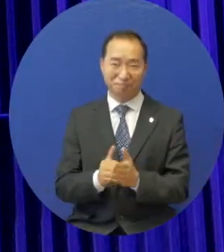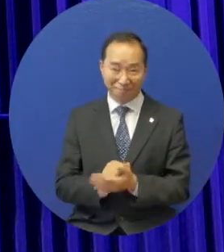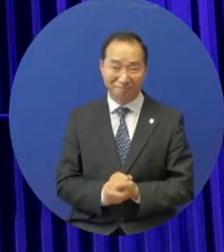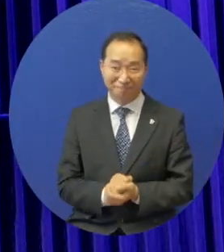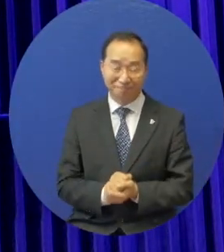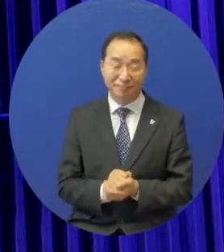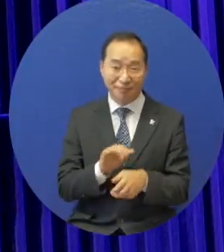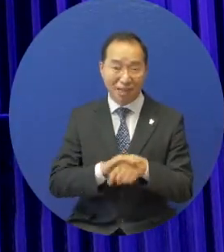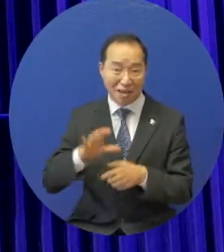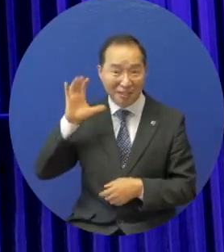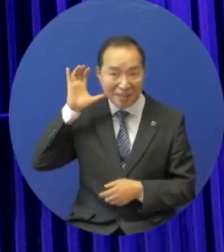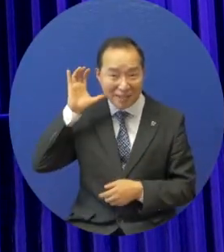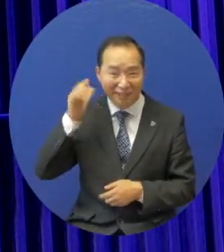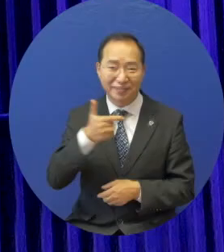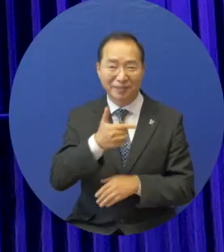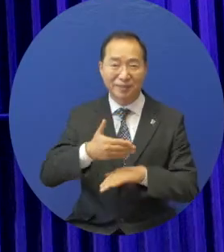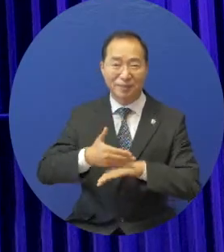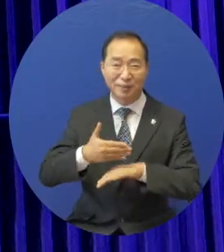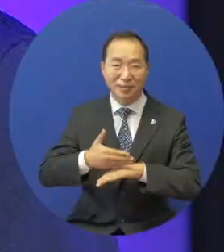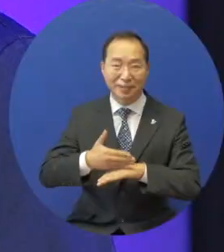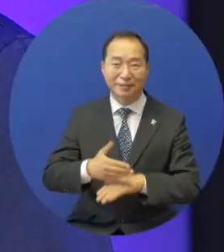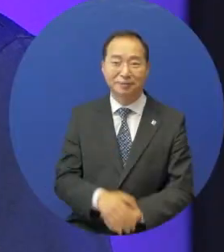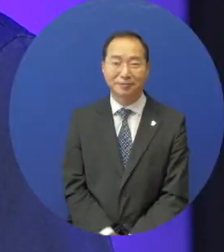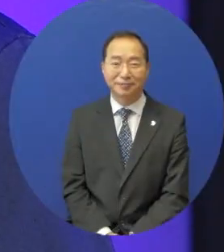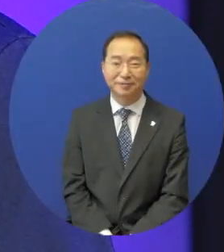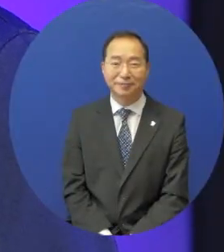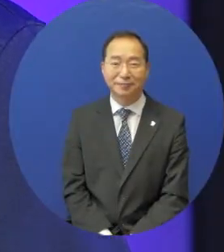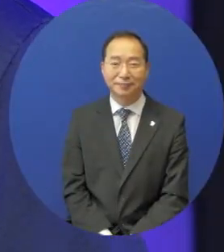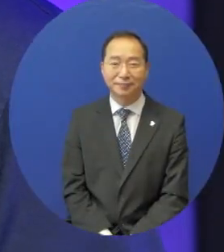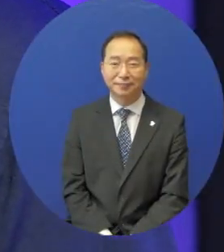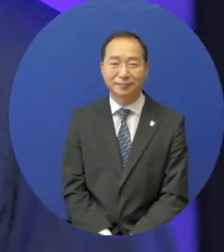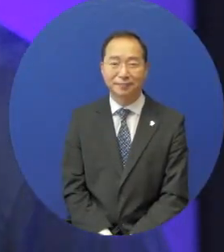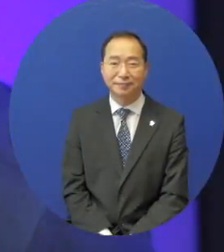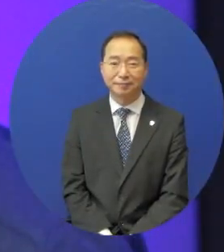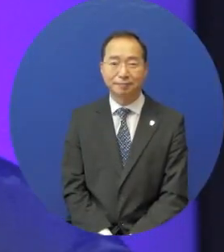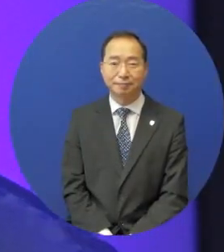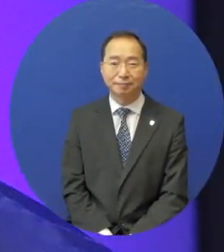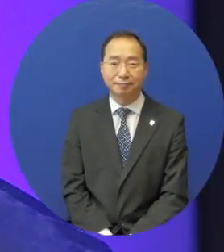할게요. 끝까지 들어주셔서 대단히 고맙고요. 감사합니다.